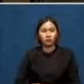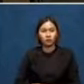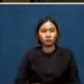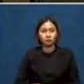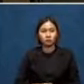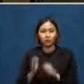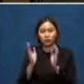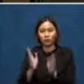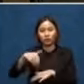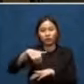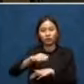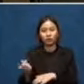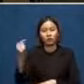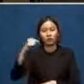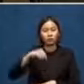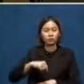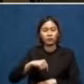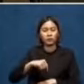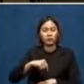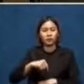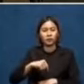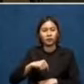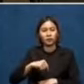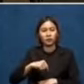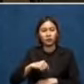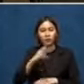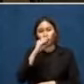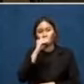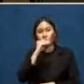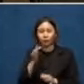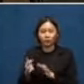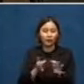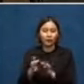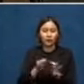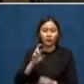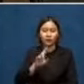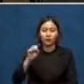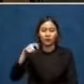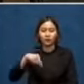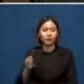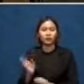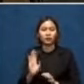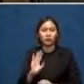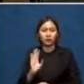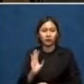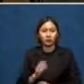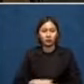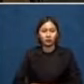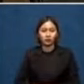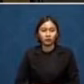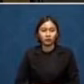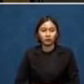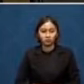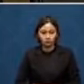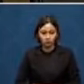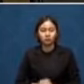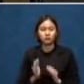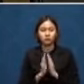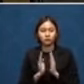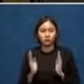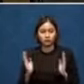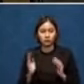นภายนอกไม่มีสิทธิ์ที่จะมากล่าววาจาใดในสภาแห่งนี้ได้ในความเคารพท่านประธานครับ ครับขอบคุณมาก